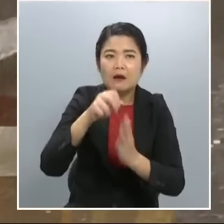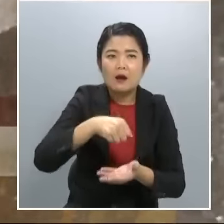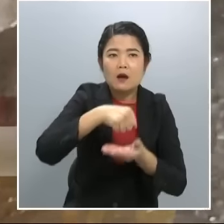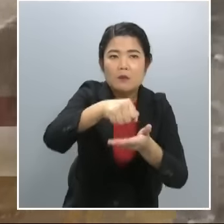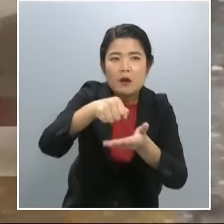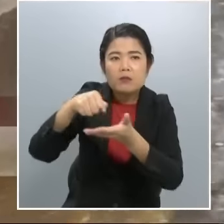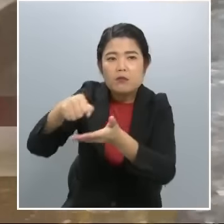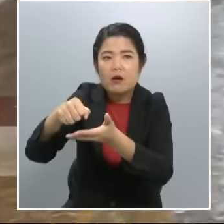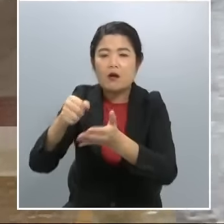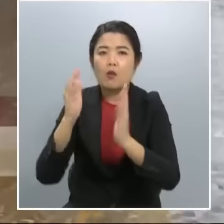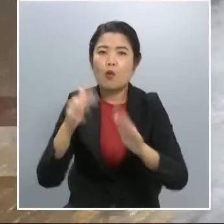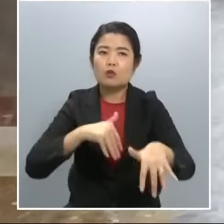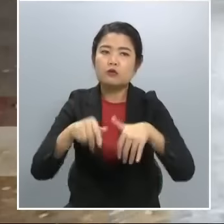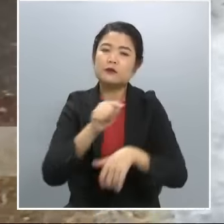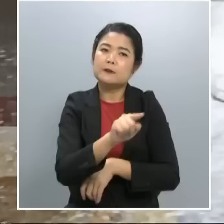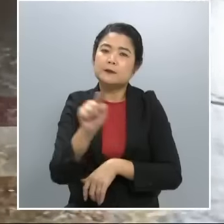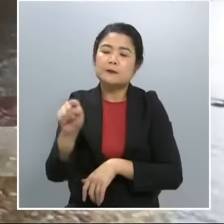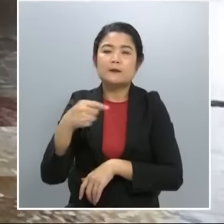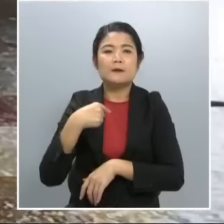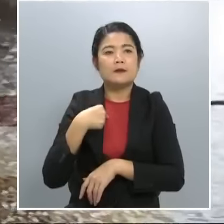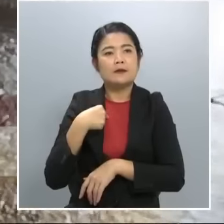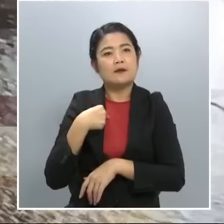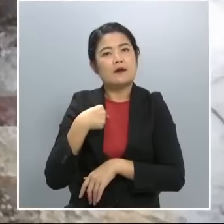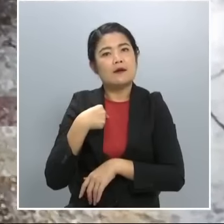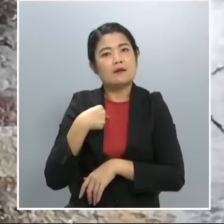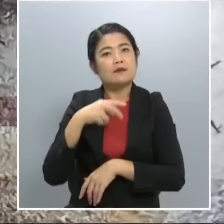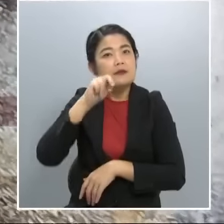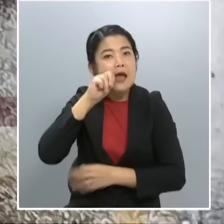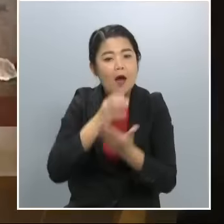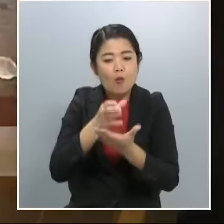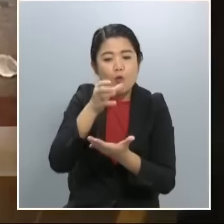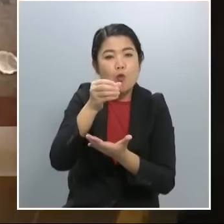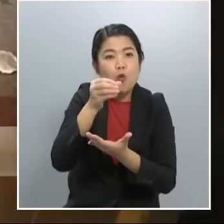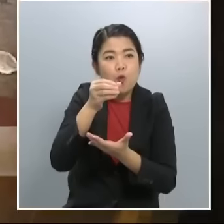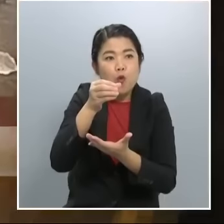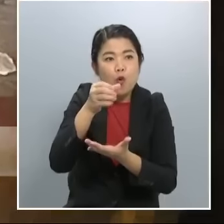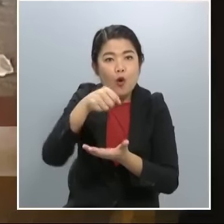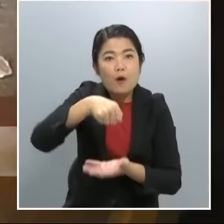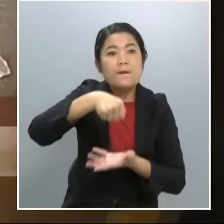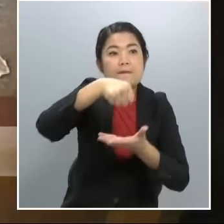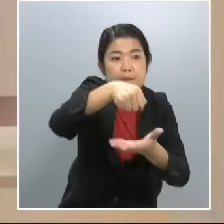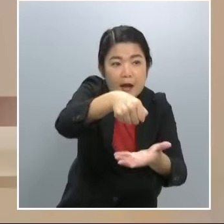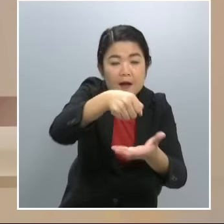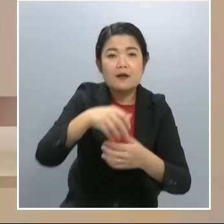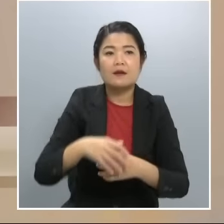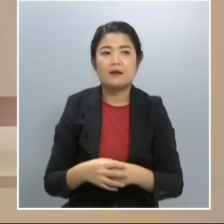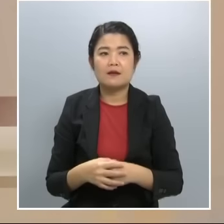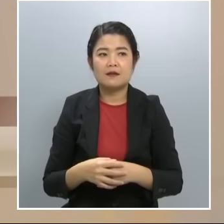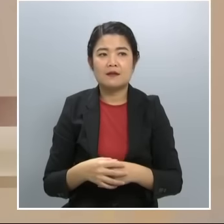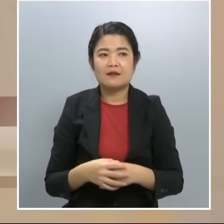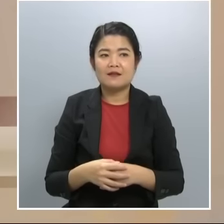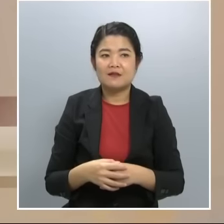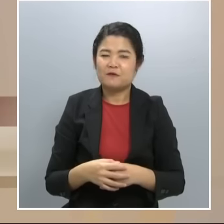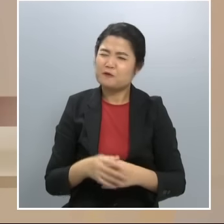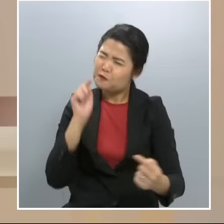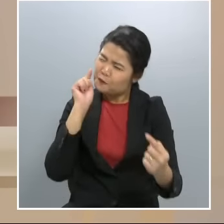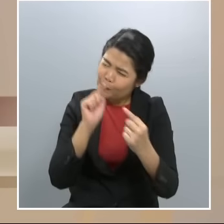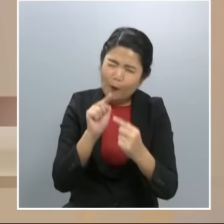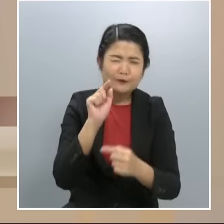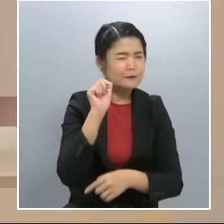ที่ชาวน่านเป็นยังไงนะคือนอกจากแจกน้ำดื่มอ่ะค่ะสิ่งที่แกแถวนั้นเขาเรียกว่าทำถึงมากทำถึงเหรอ